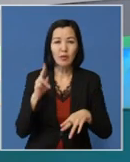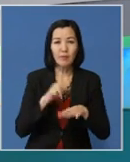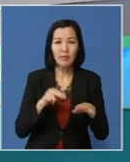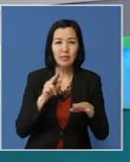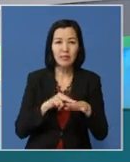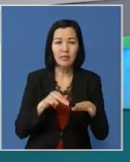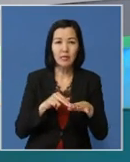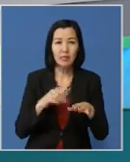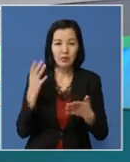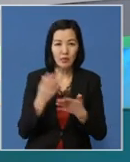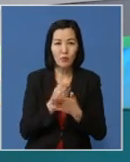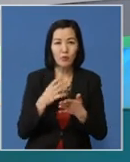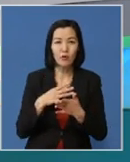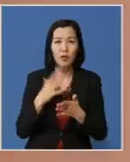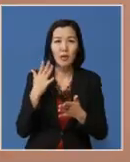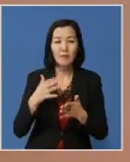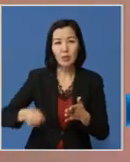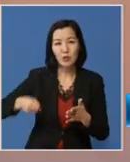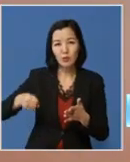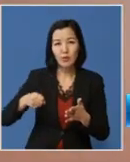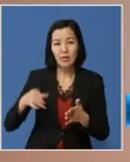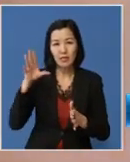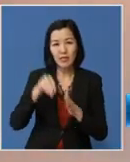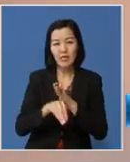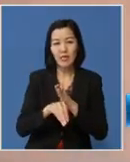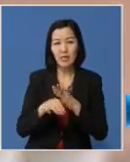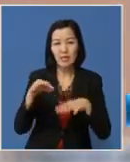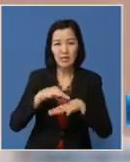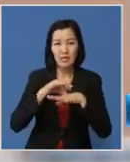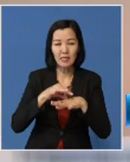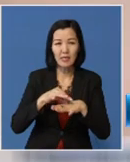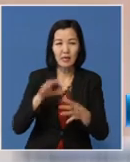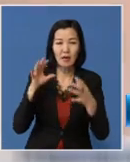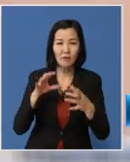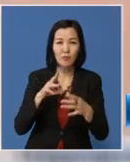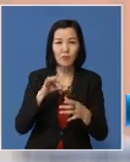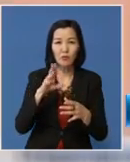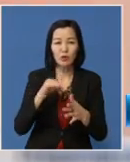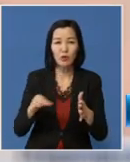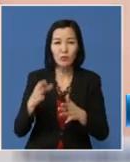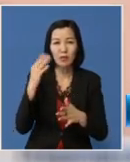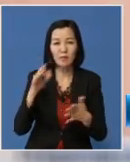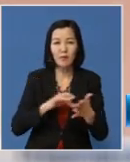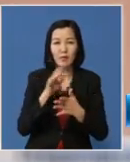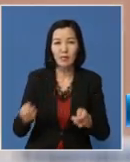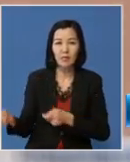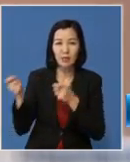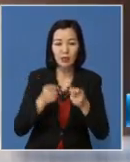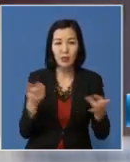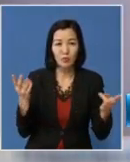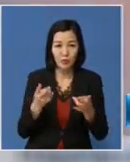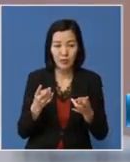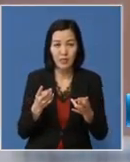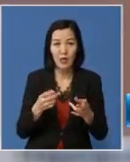бекетінде әшкерлеп отыр. 5 сөмкеге салынған бағалы терілер автобустан Түркістан облысынан Алматы қаласына жеткізілуі тиіс